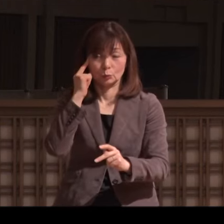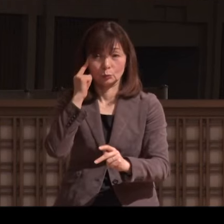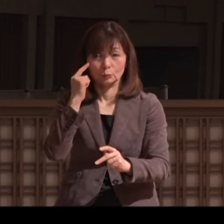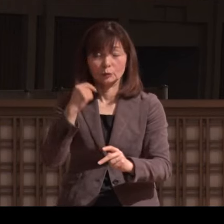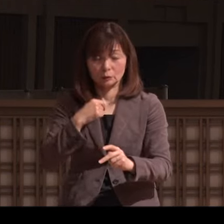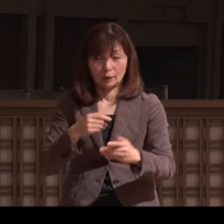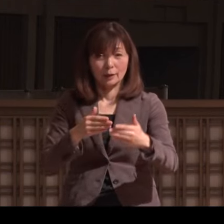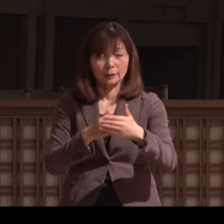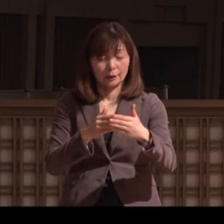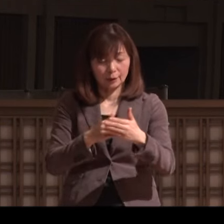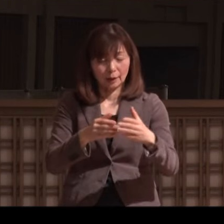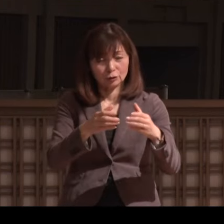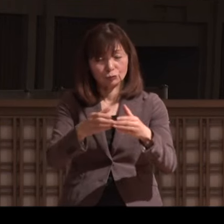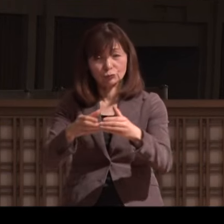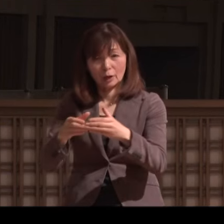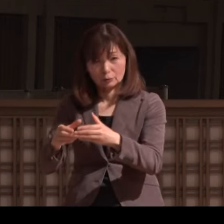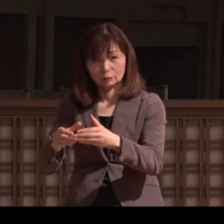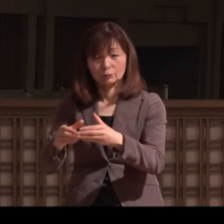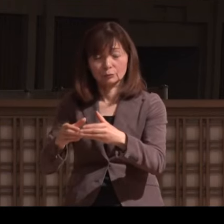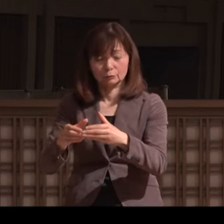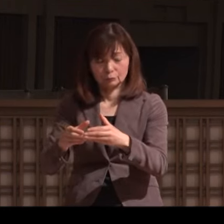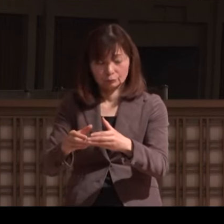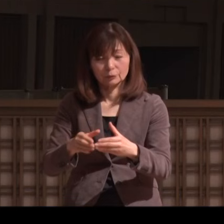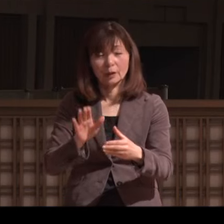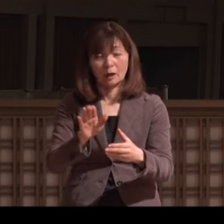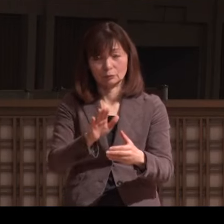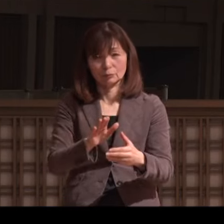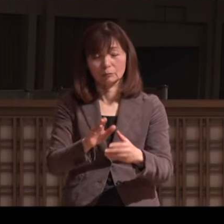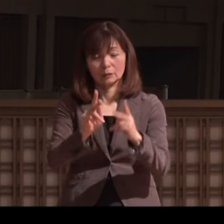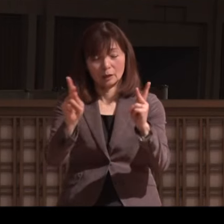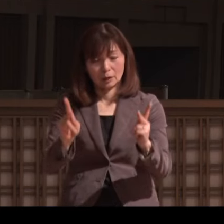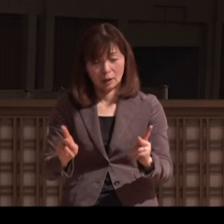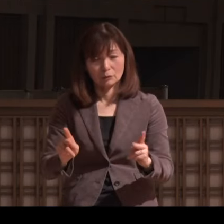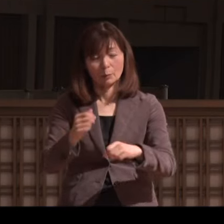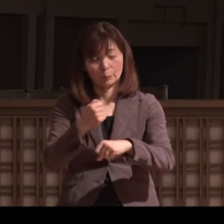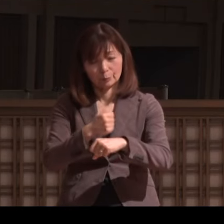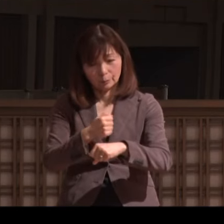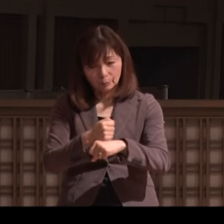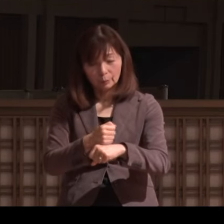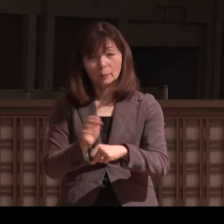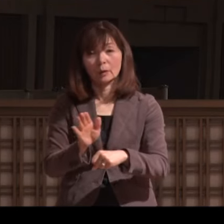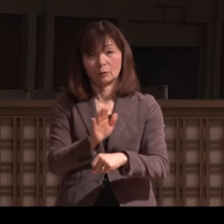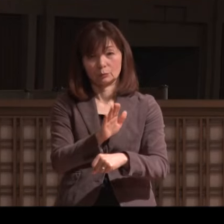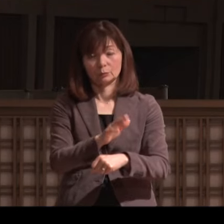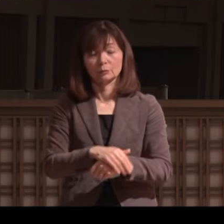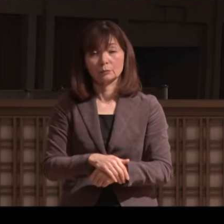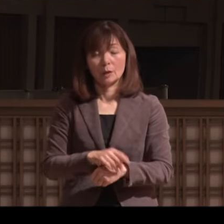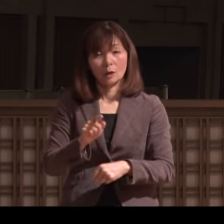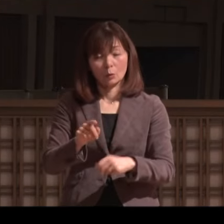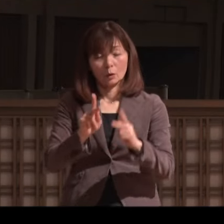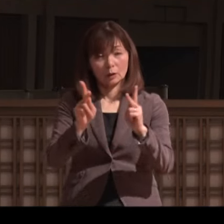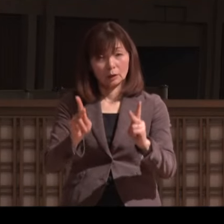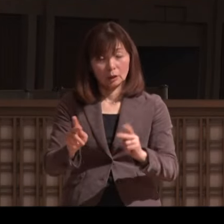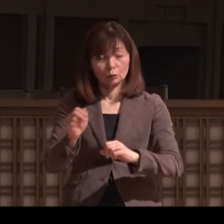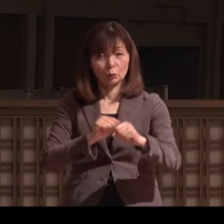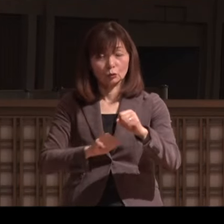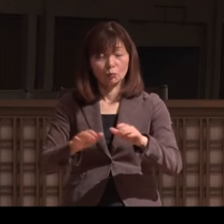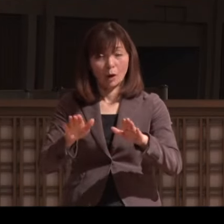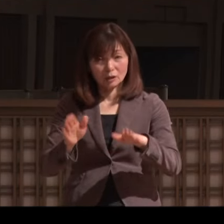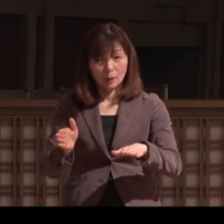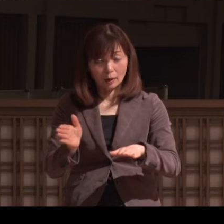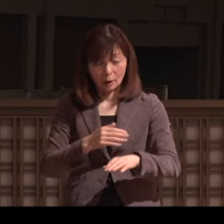をえており課題は大変複雑ですこうした課題に対しては今立ち上がらないと取り返しのつら